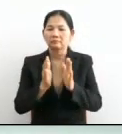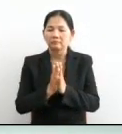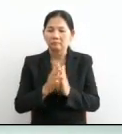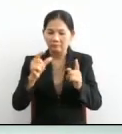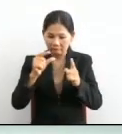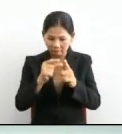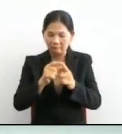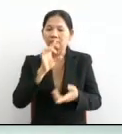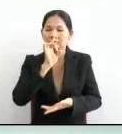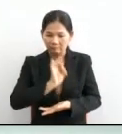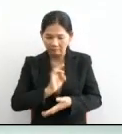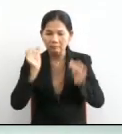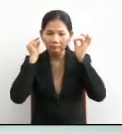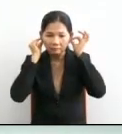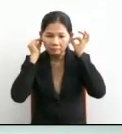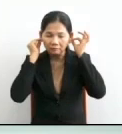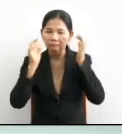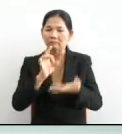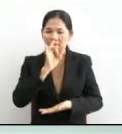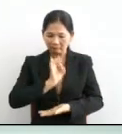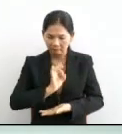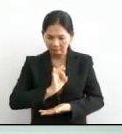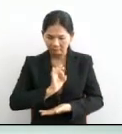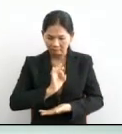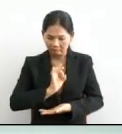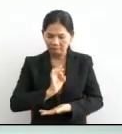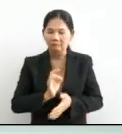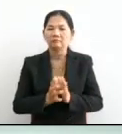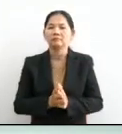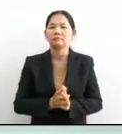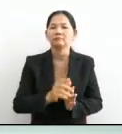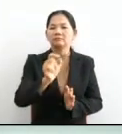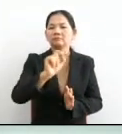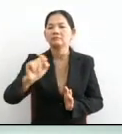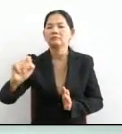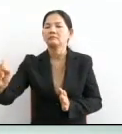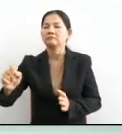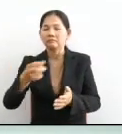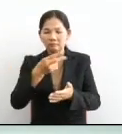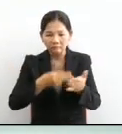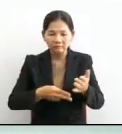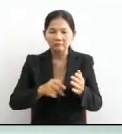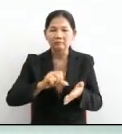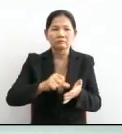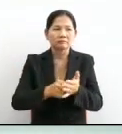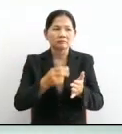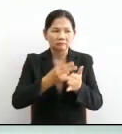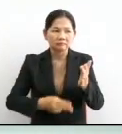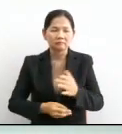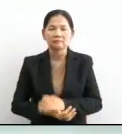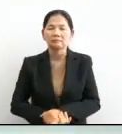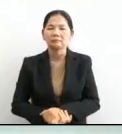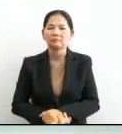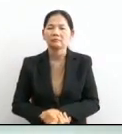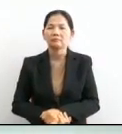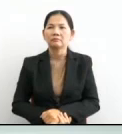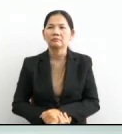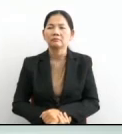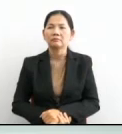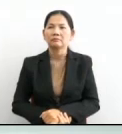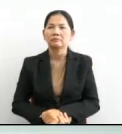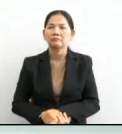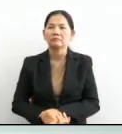tha cha trò chia rộ bó prea chàng chấm ta ca nó kê sẽ xế đôi mặt đếch hai miên lây tha đôi mặt đếch cha